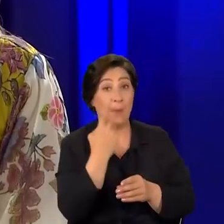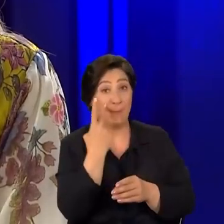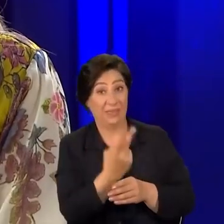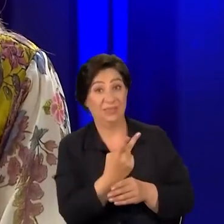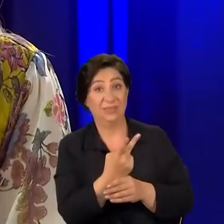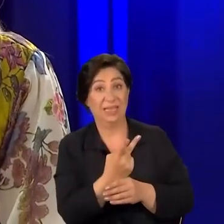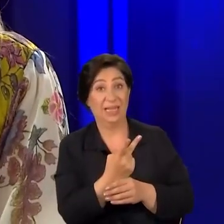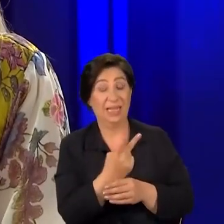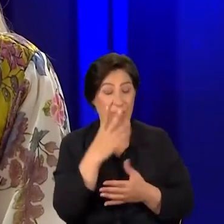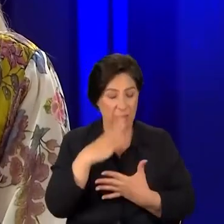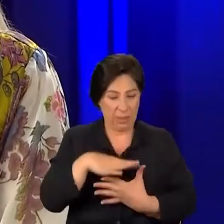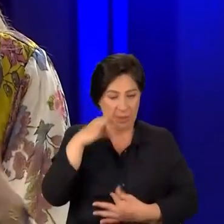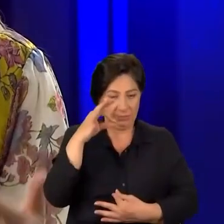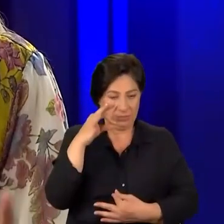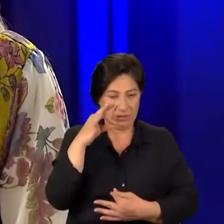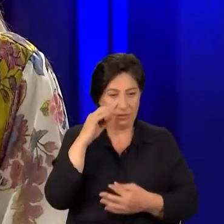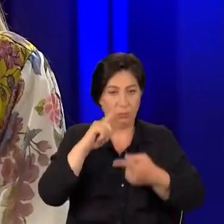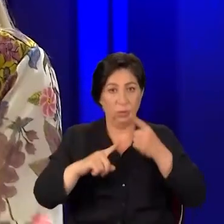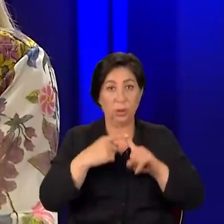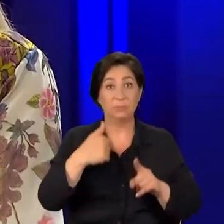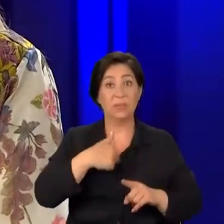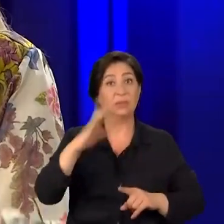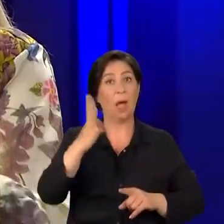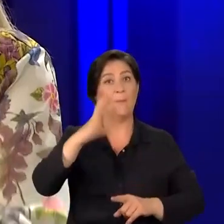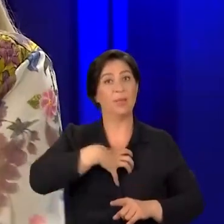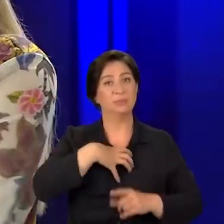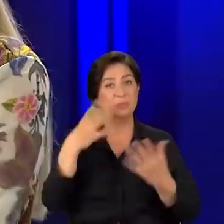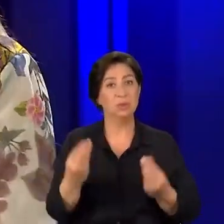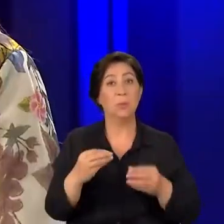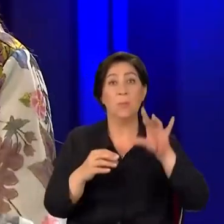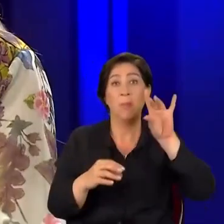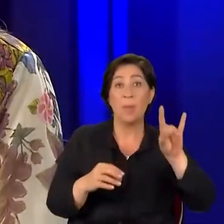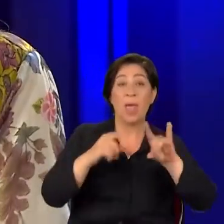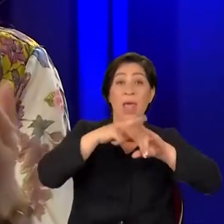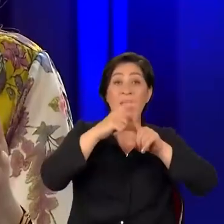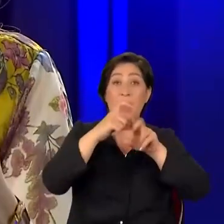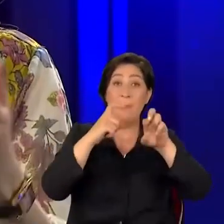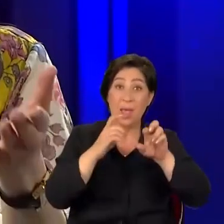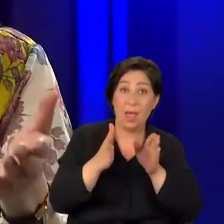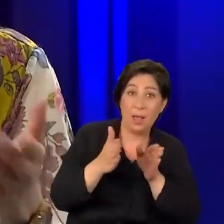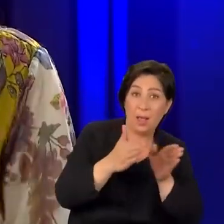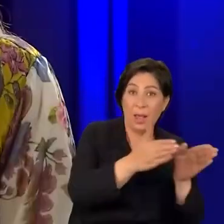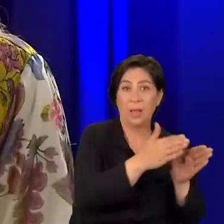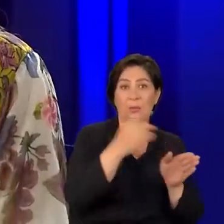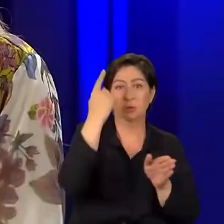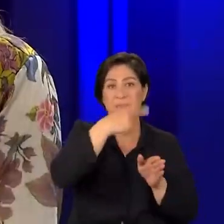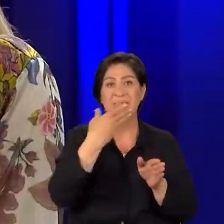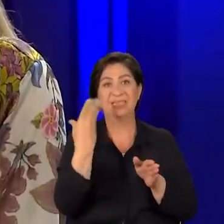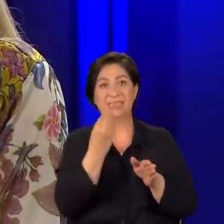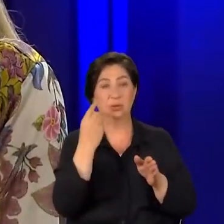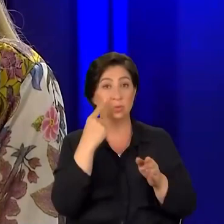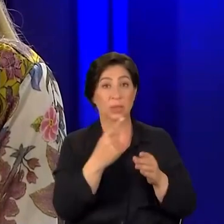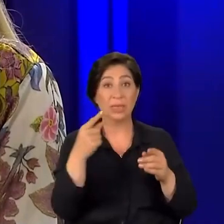bakıldığında kimlik siyasetini bizlerden daha fazla benimsemiş, MHP'ye, HDP'ye doğru kayan gençlik profilinden söz ediyoruz.